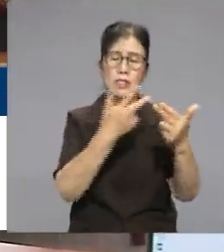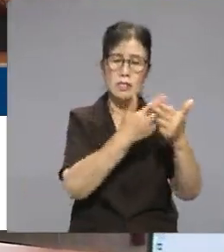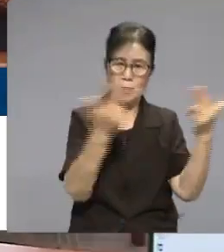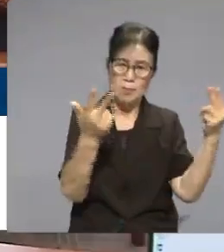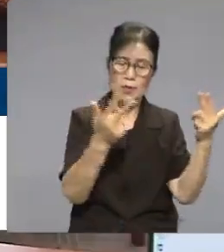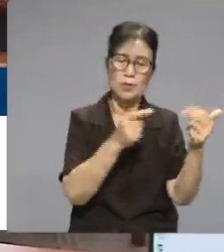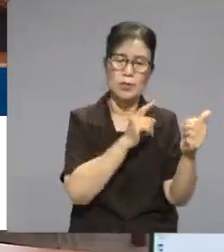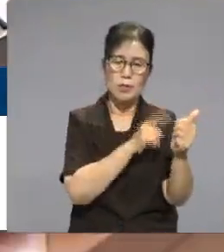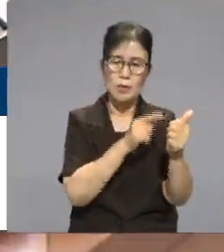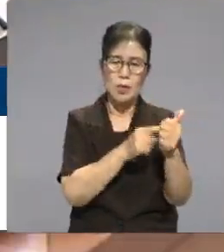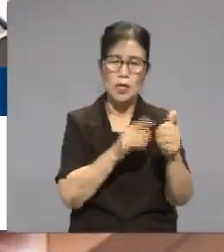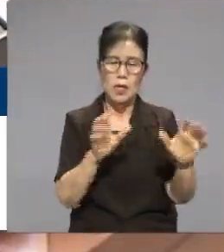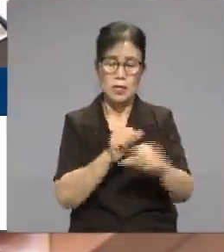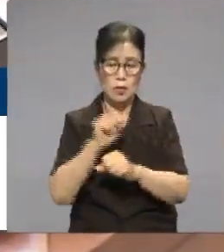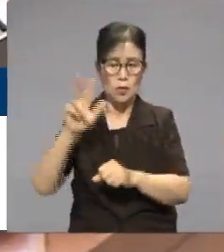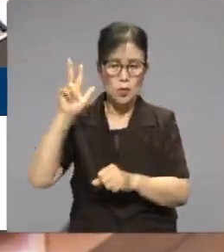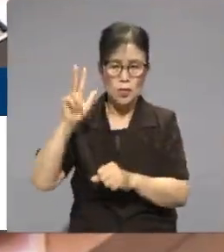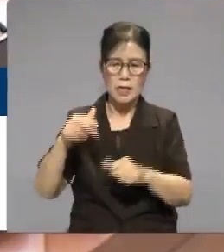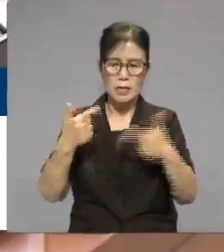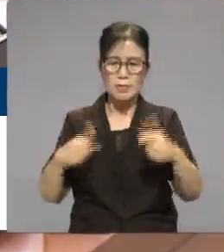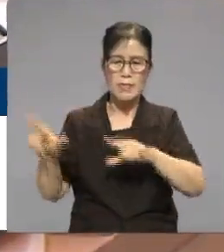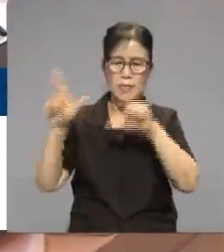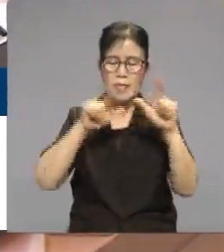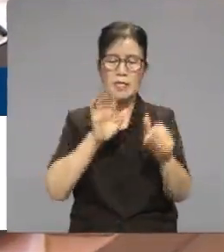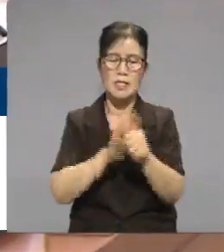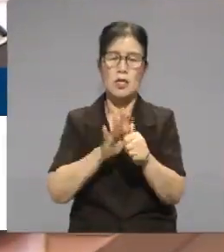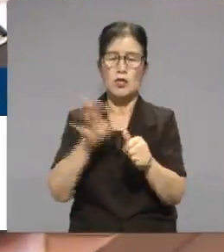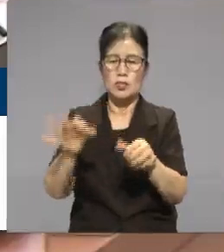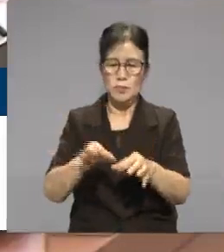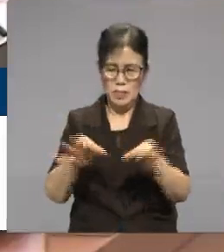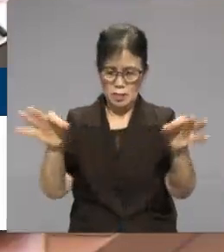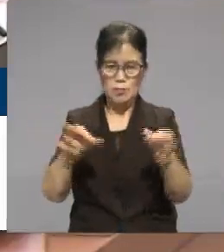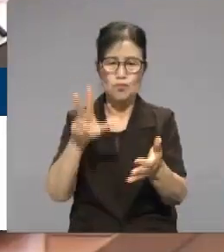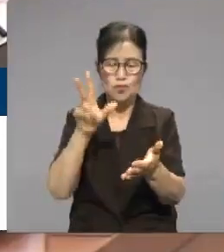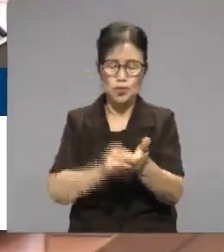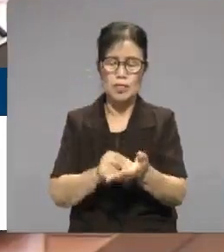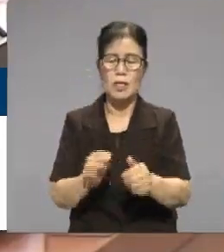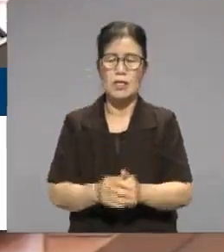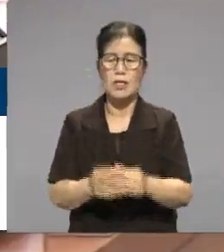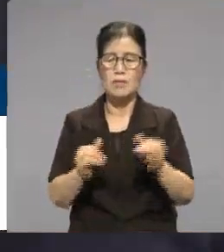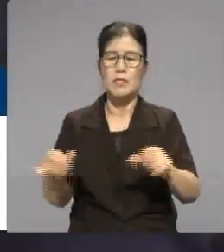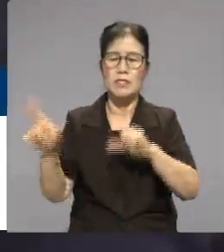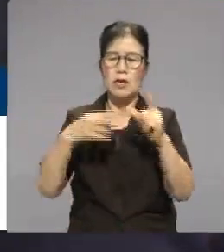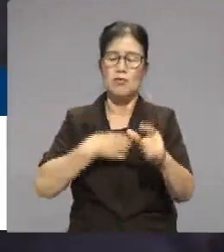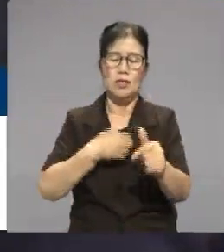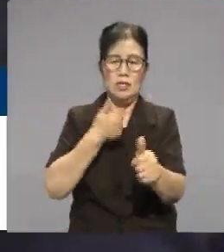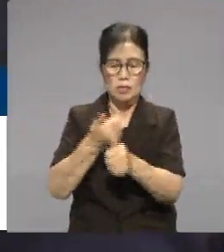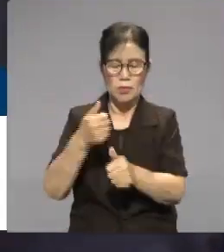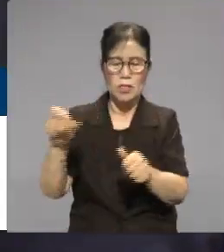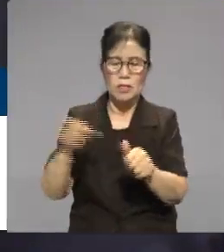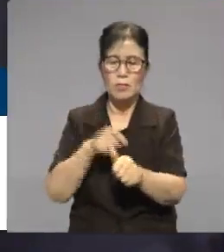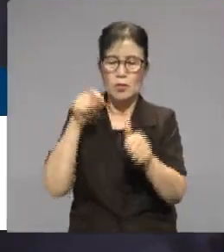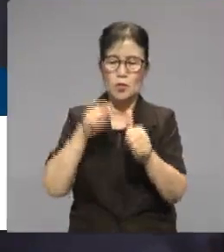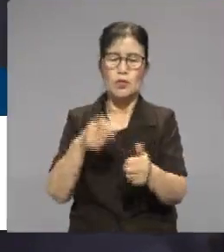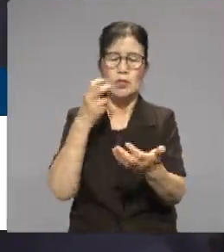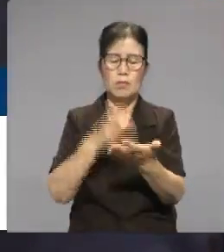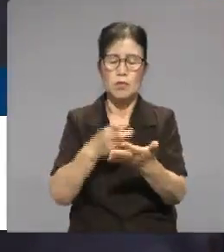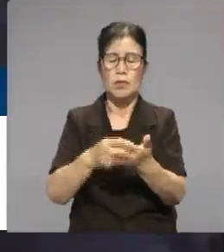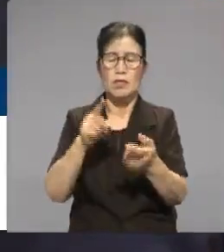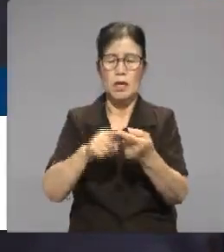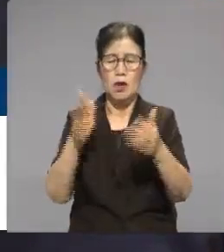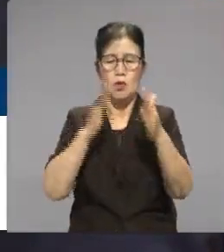전민주당 대표의 핵심 공약인 민생 지원금 지급을 골자로 하는 민생위기 극복 특별 조치법에 대한 공청회가